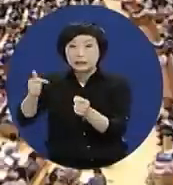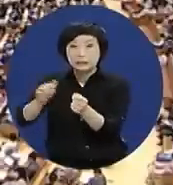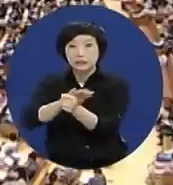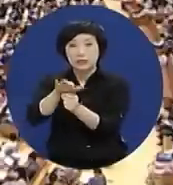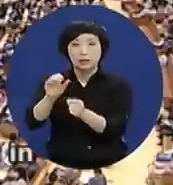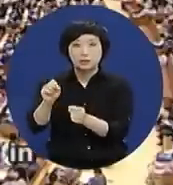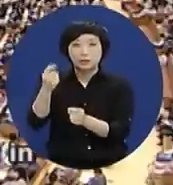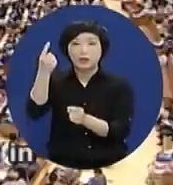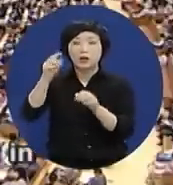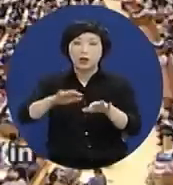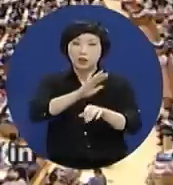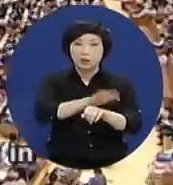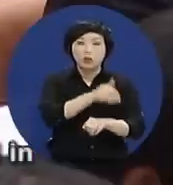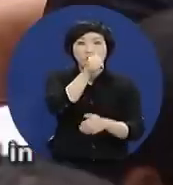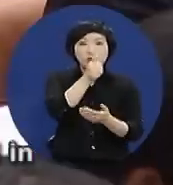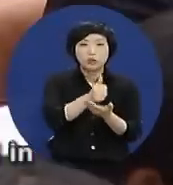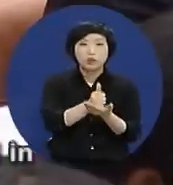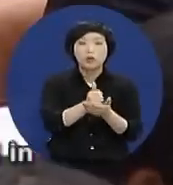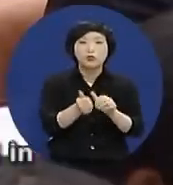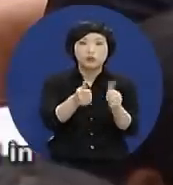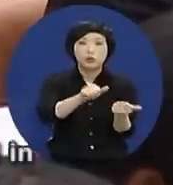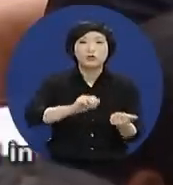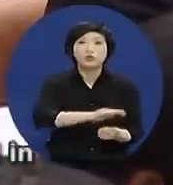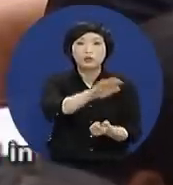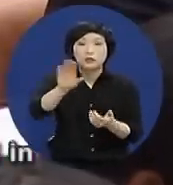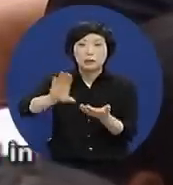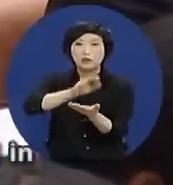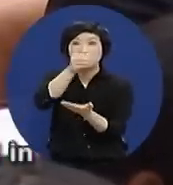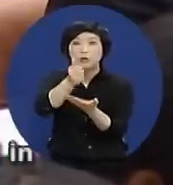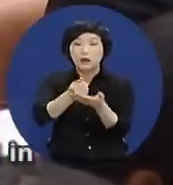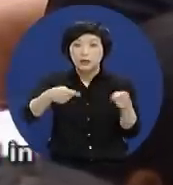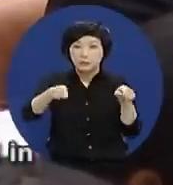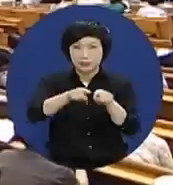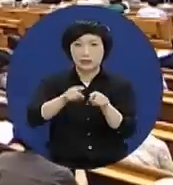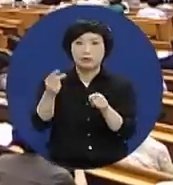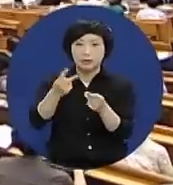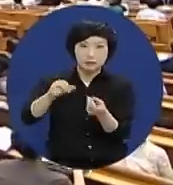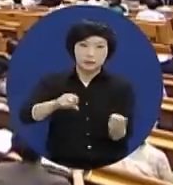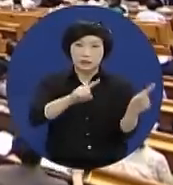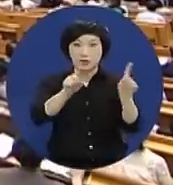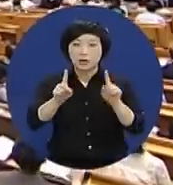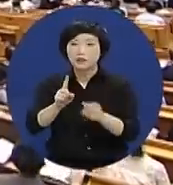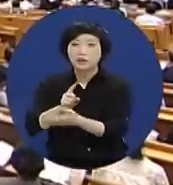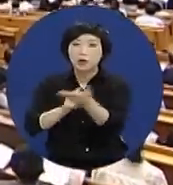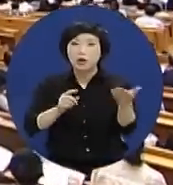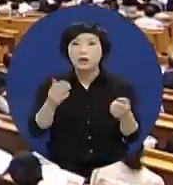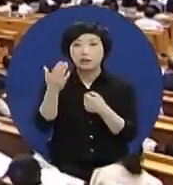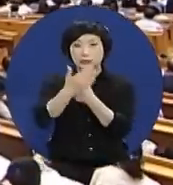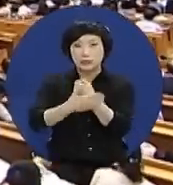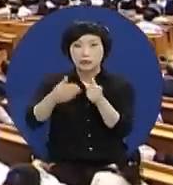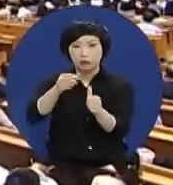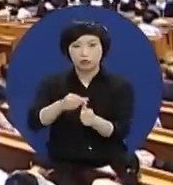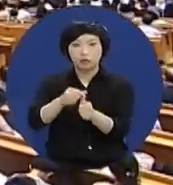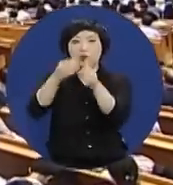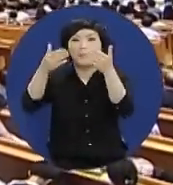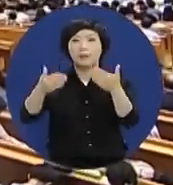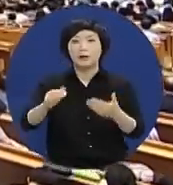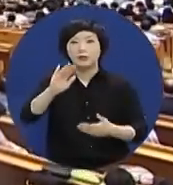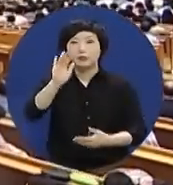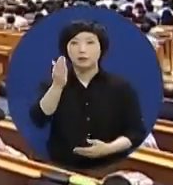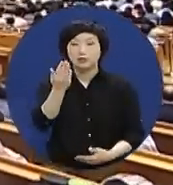と同じように生まれながらりを受けるべきこらでしたしかし哀れみ豊かな神は